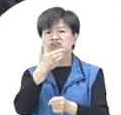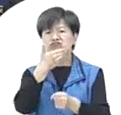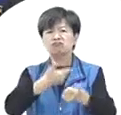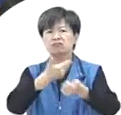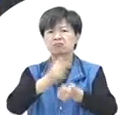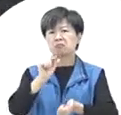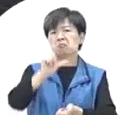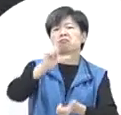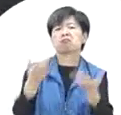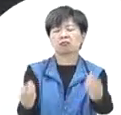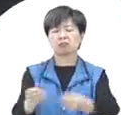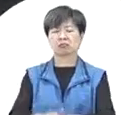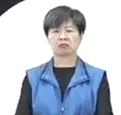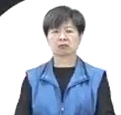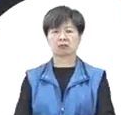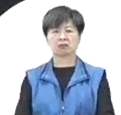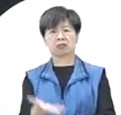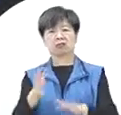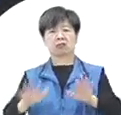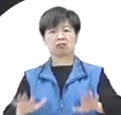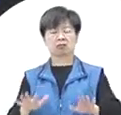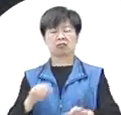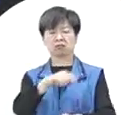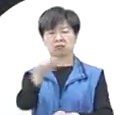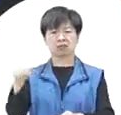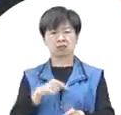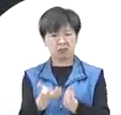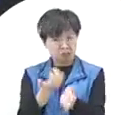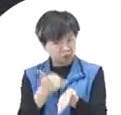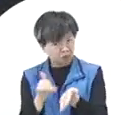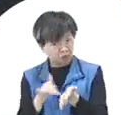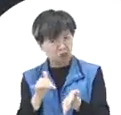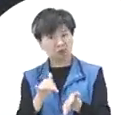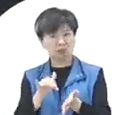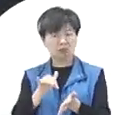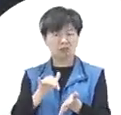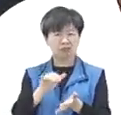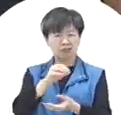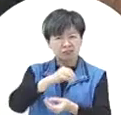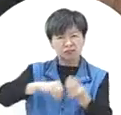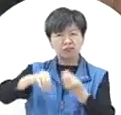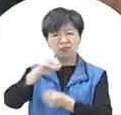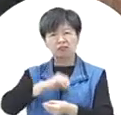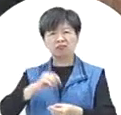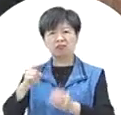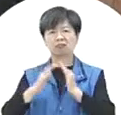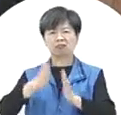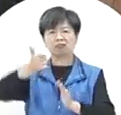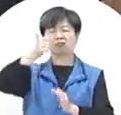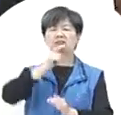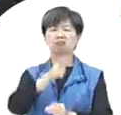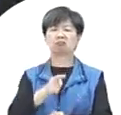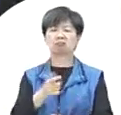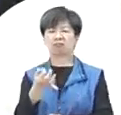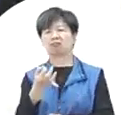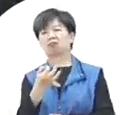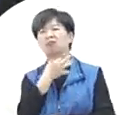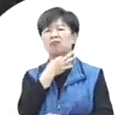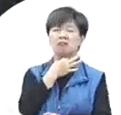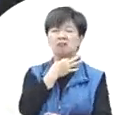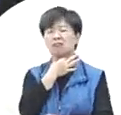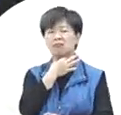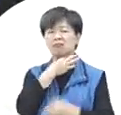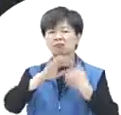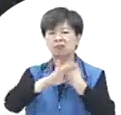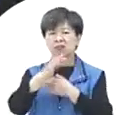么？我们今天我们的相关的一些预算的动用，市长就喊没经费，而且在相关的财务规划上都还